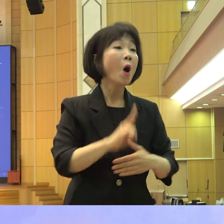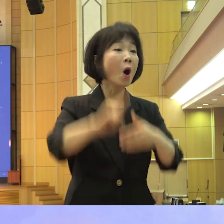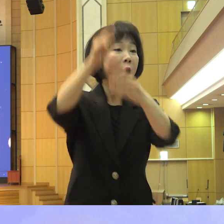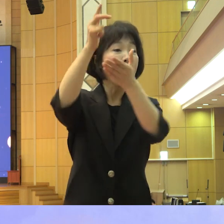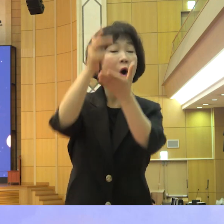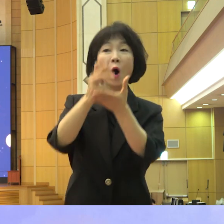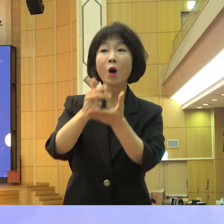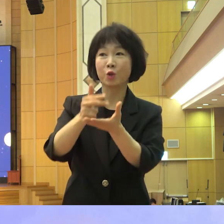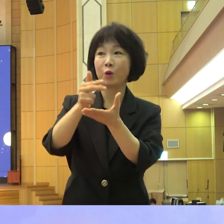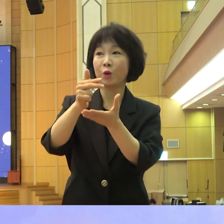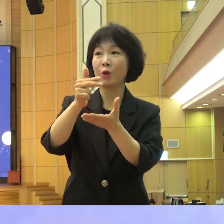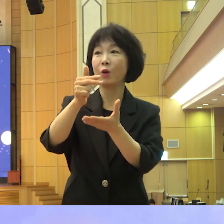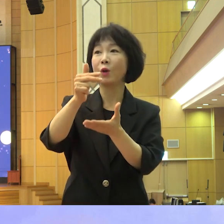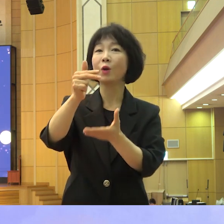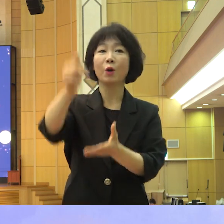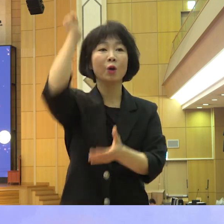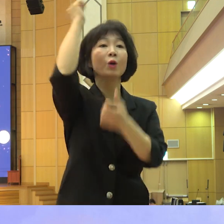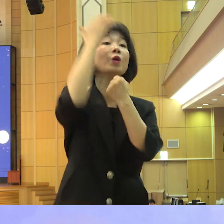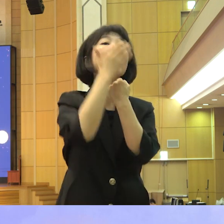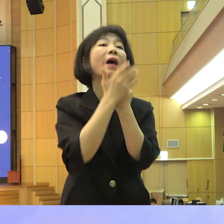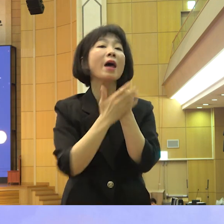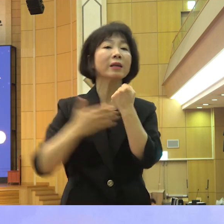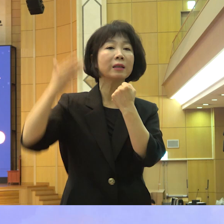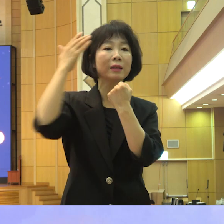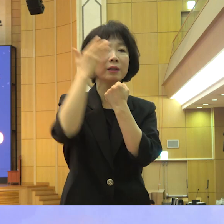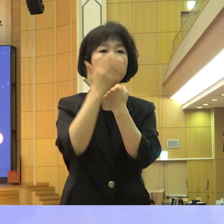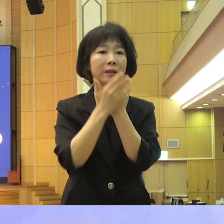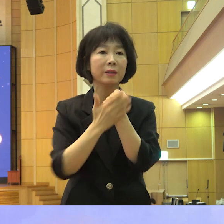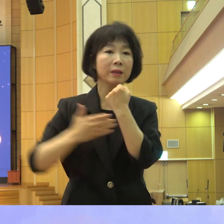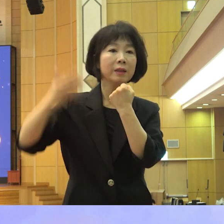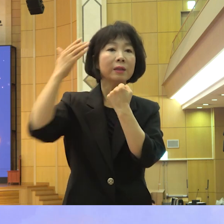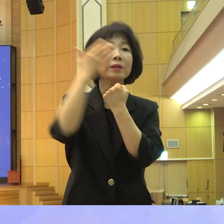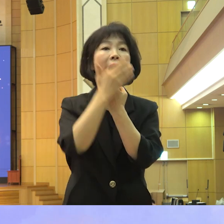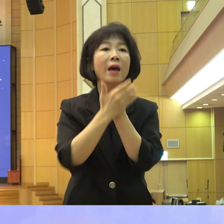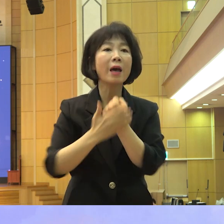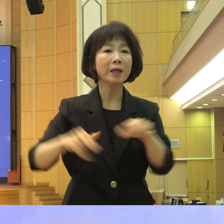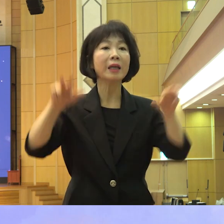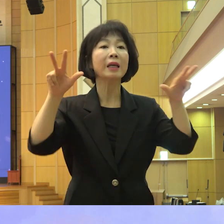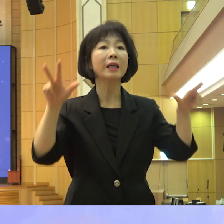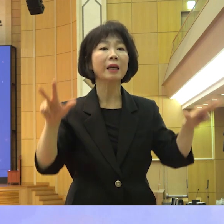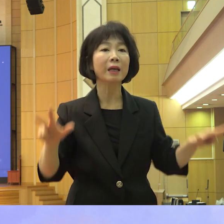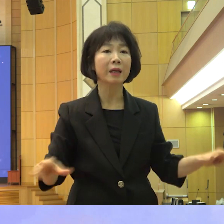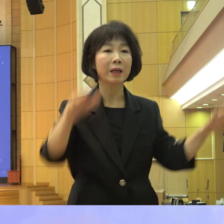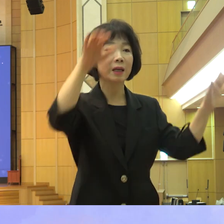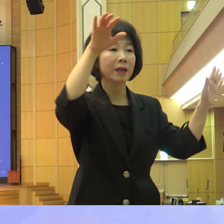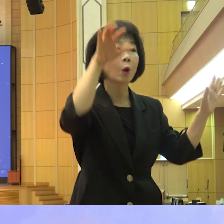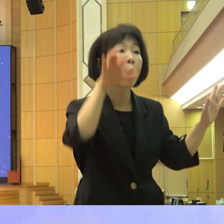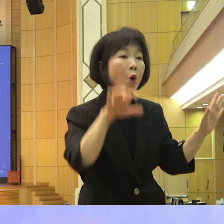주의 은혜여